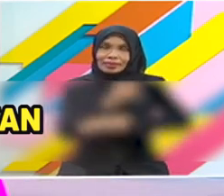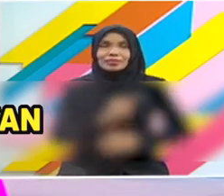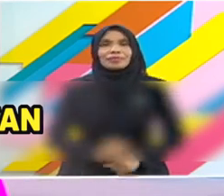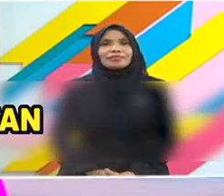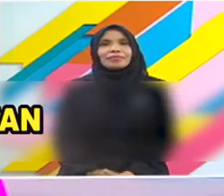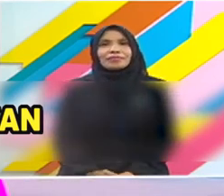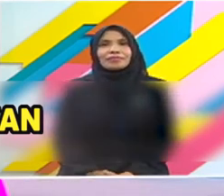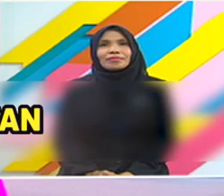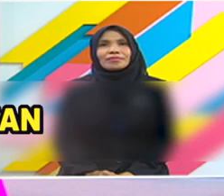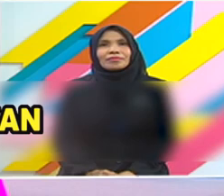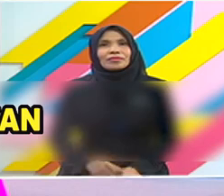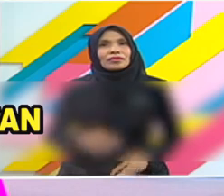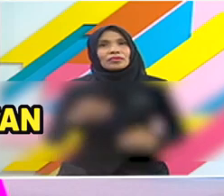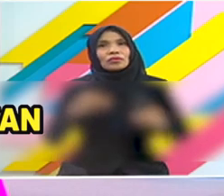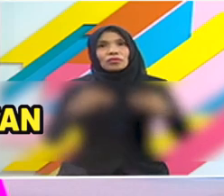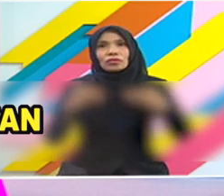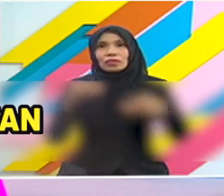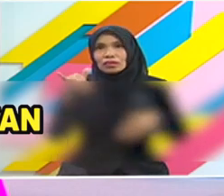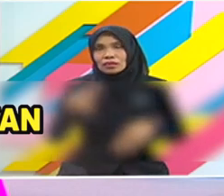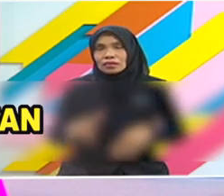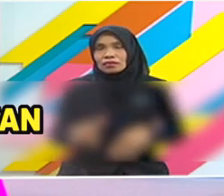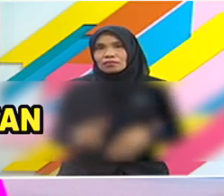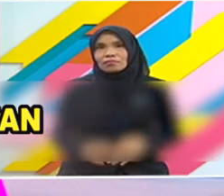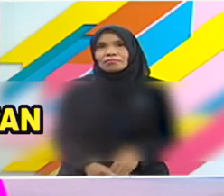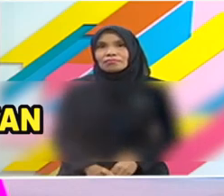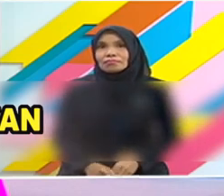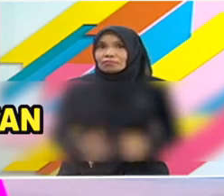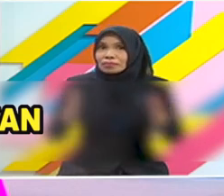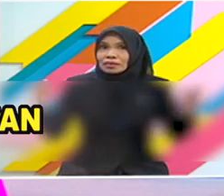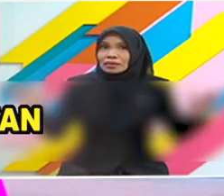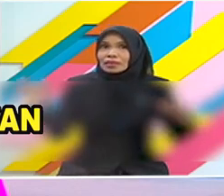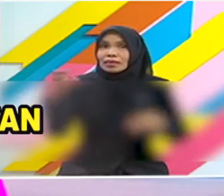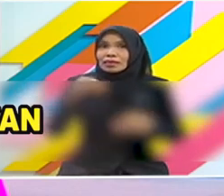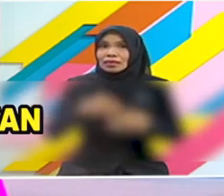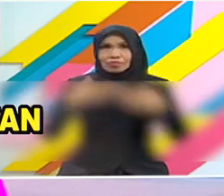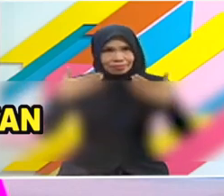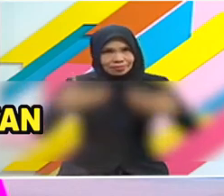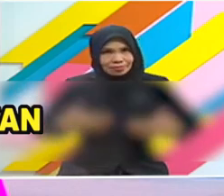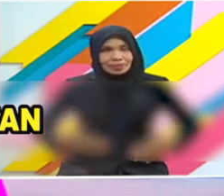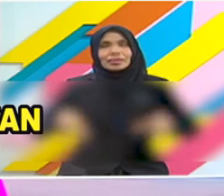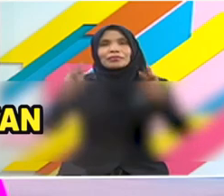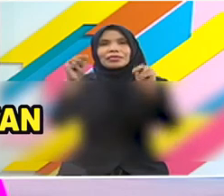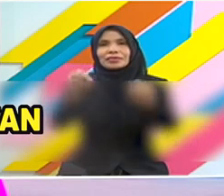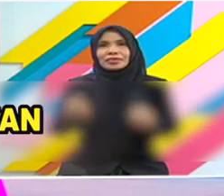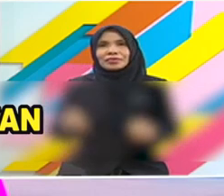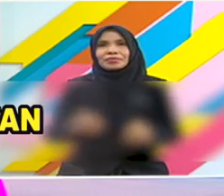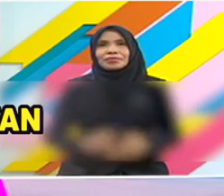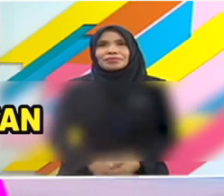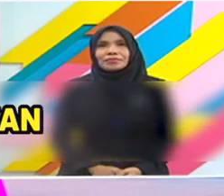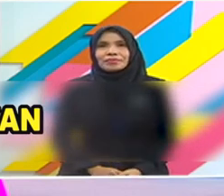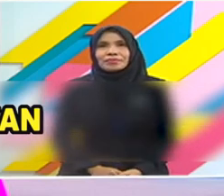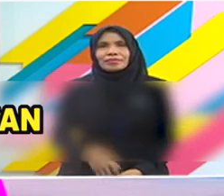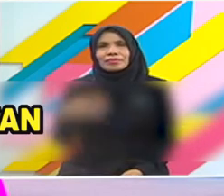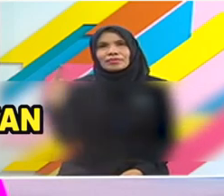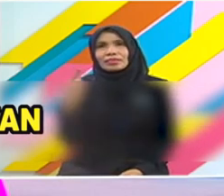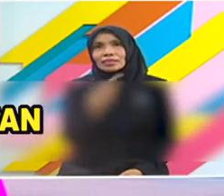organ yang paling besar dalam badan manusia. Okey, kulit bila kita terpegang sesuatu benda.